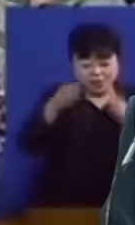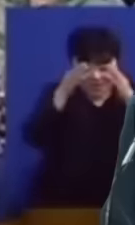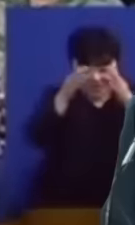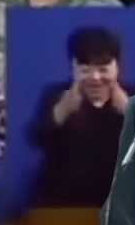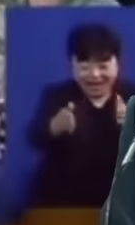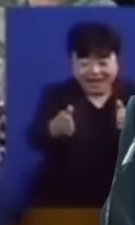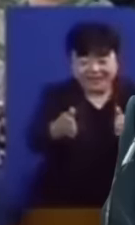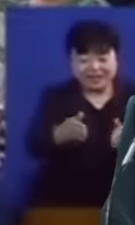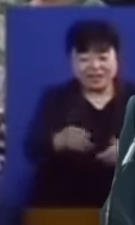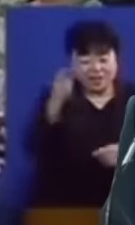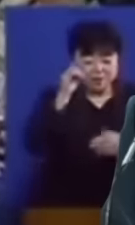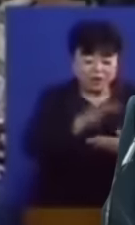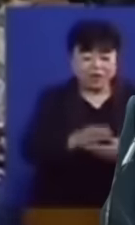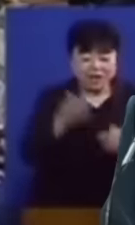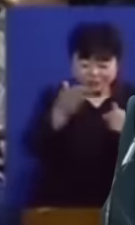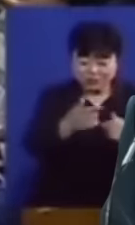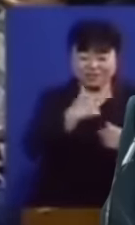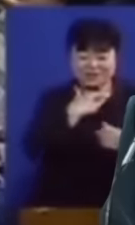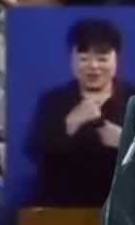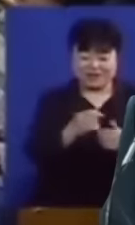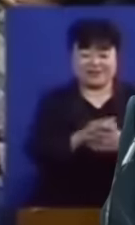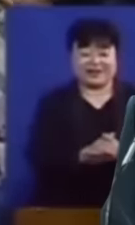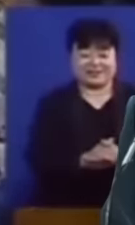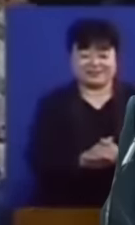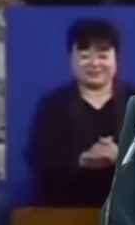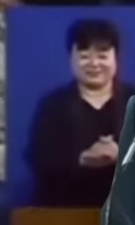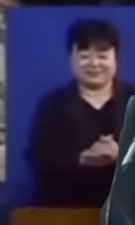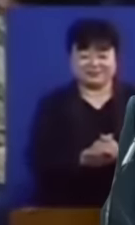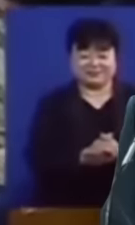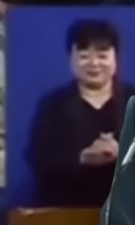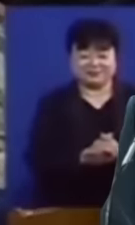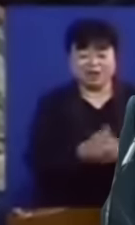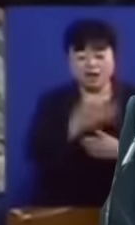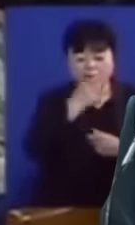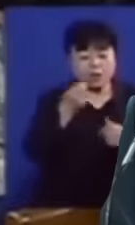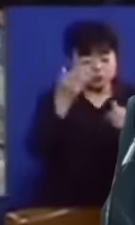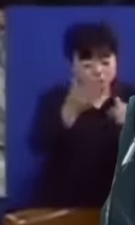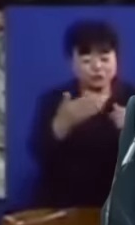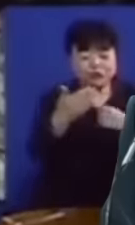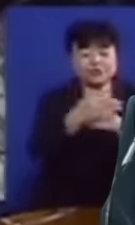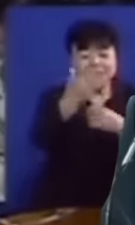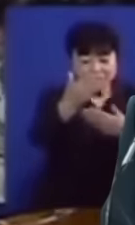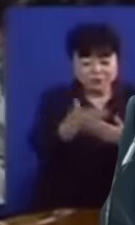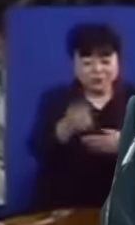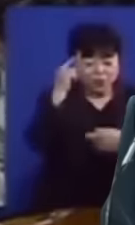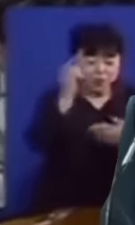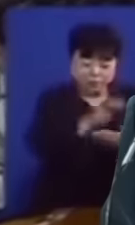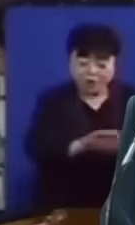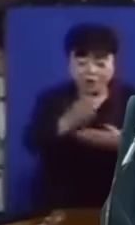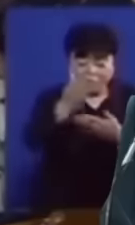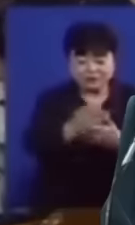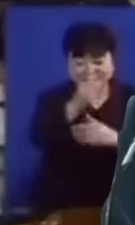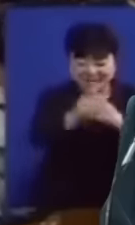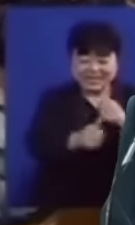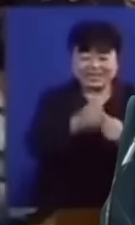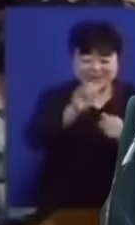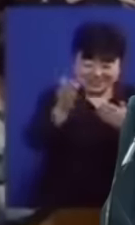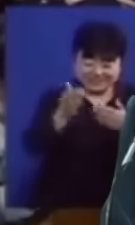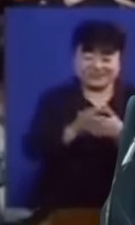향하사 평강 주시기를 원하노라. 복을 주시고 은혜를 주시고 평강을 주시는